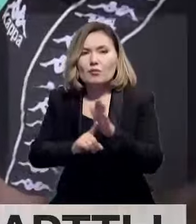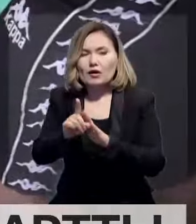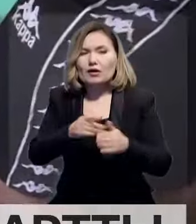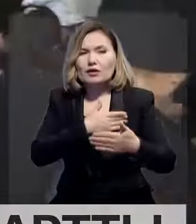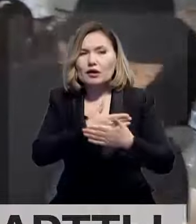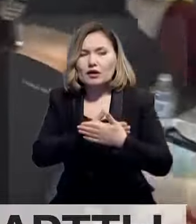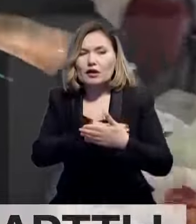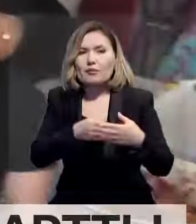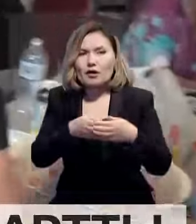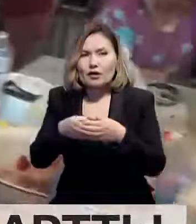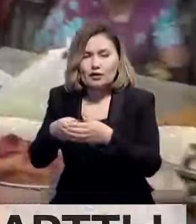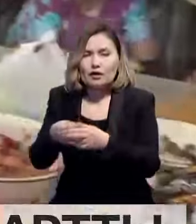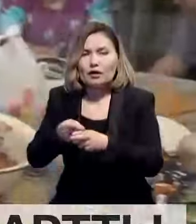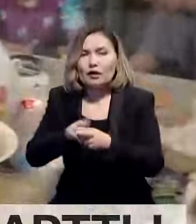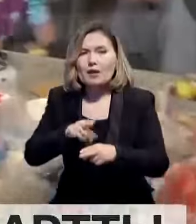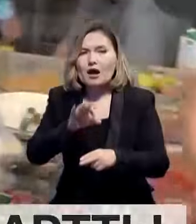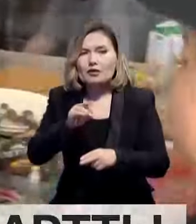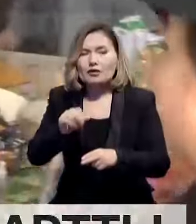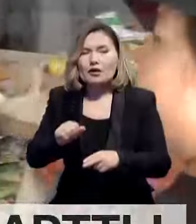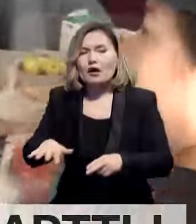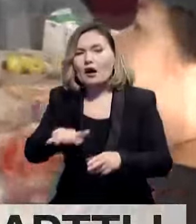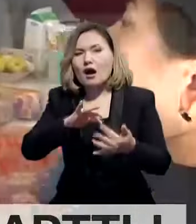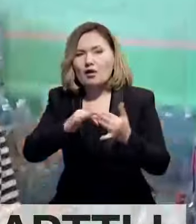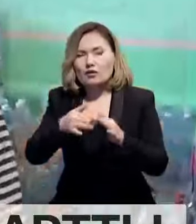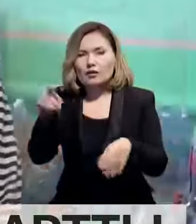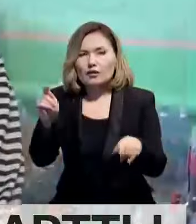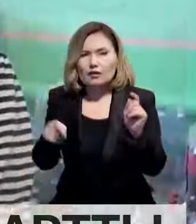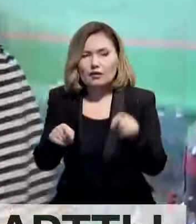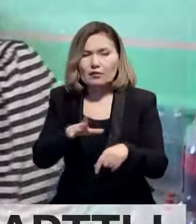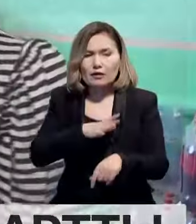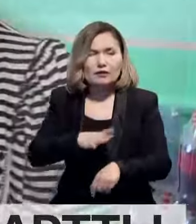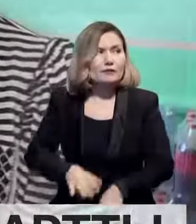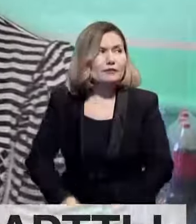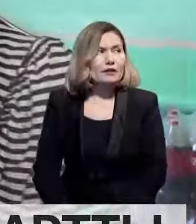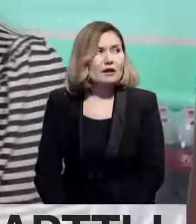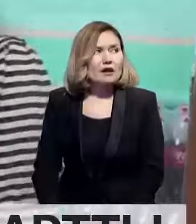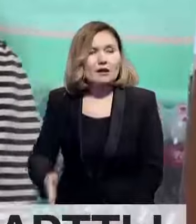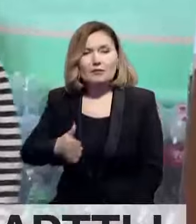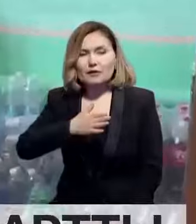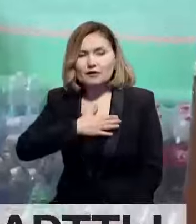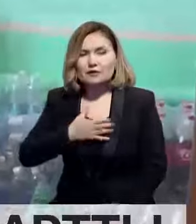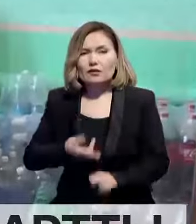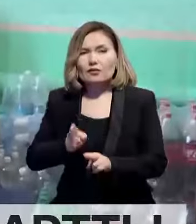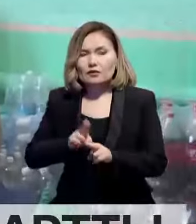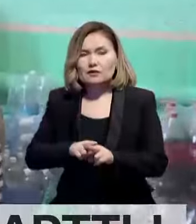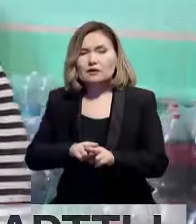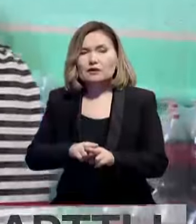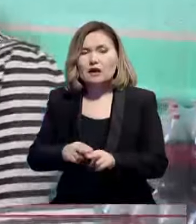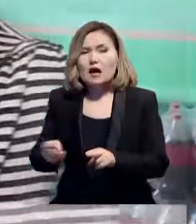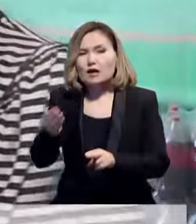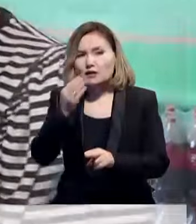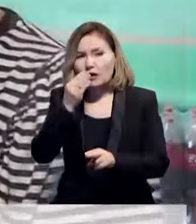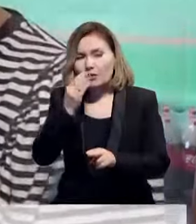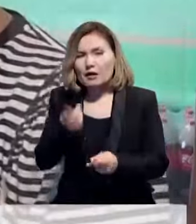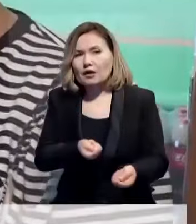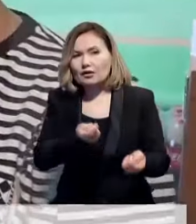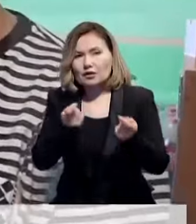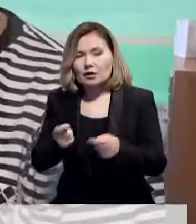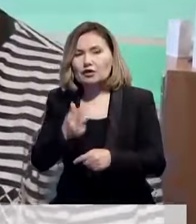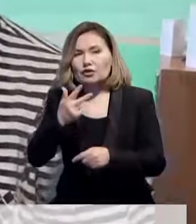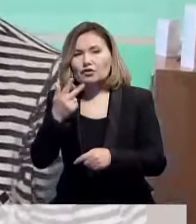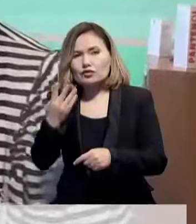қызмет көрсететін штаб Айзерке ауылдық округінде орналасқан. Біз апарамыз ғой пожарныйға, тура сол жерге апарып жүрміз. Күнде